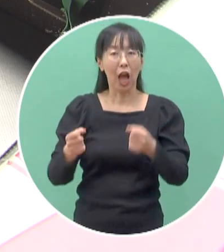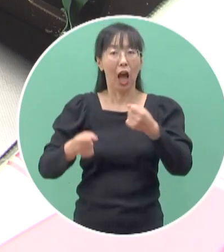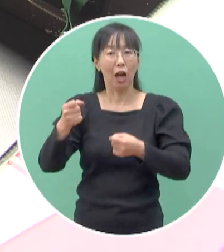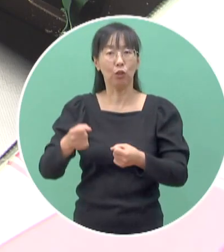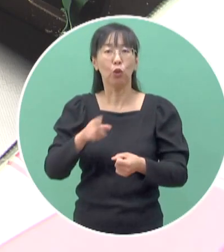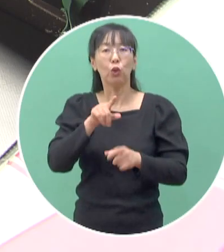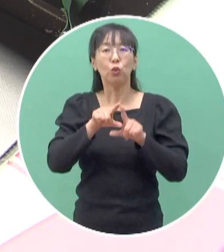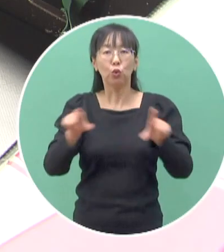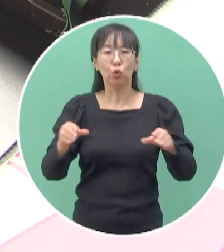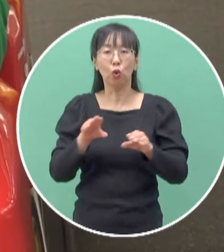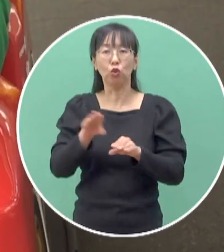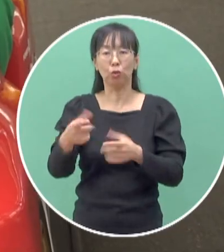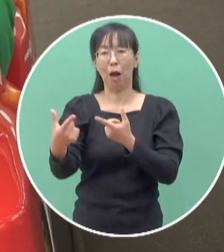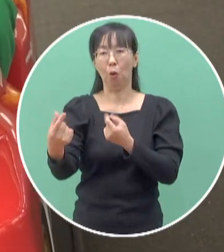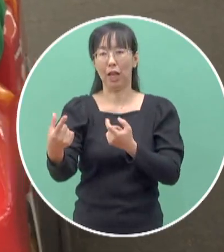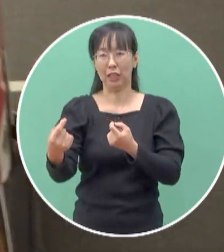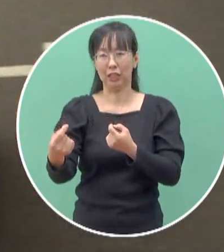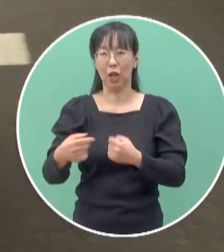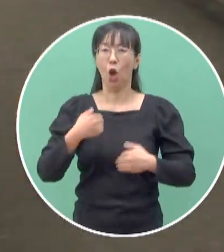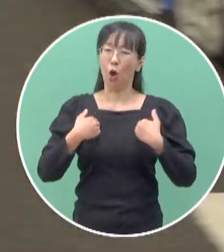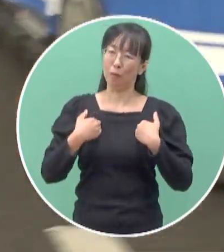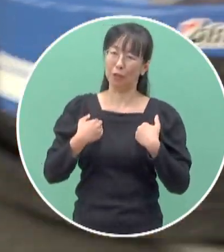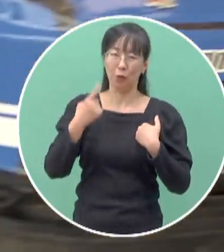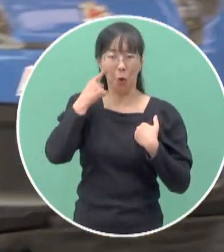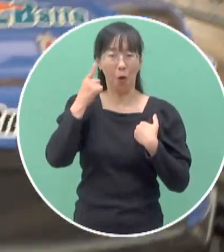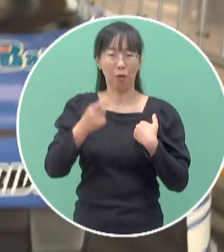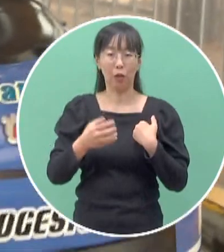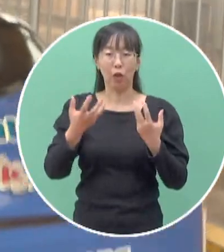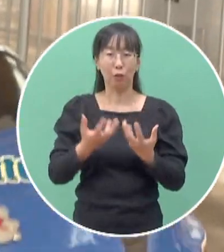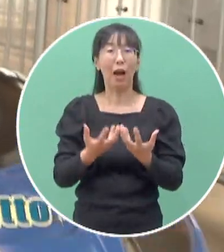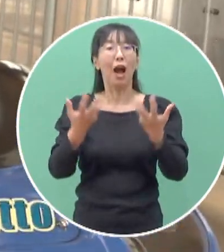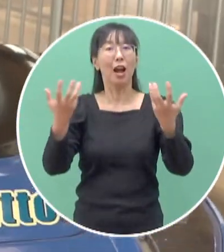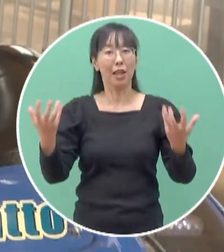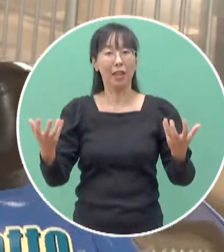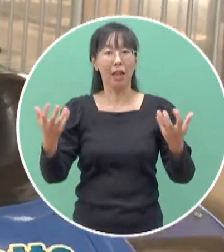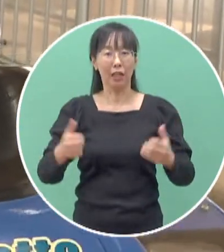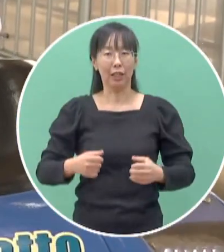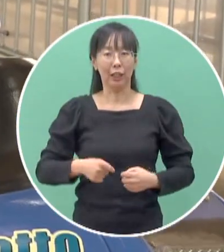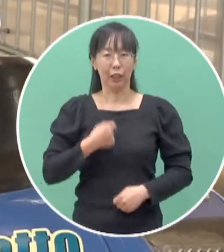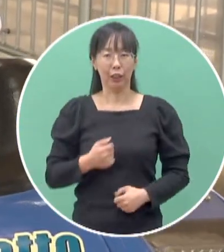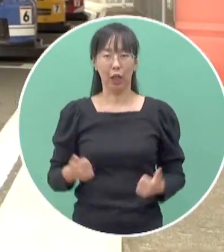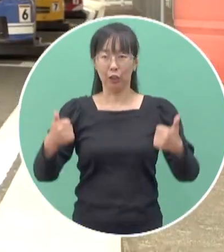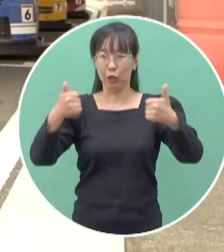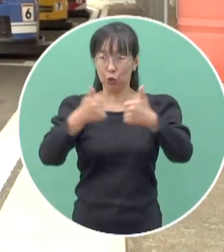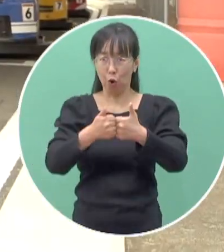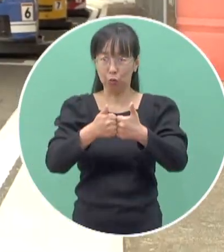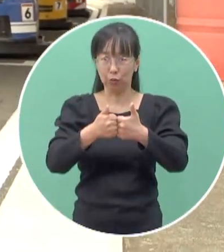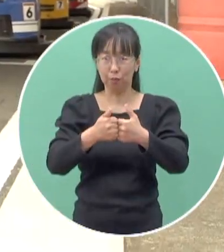そうですね。 それでは2組に分かれて真剣勝負。